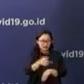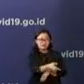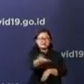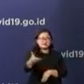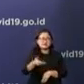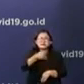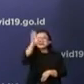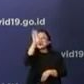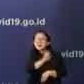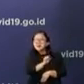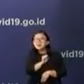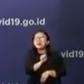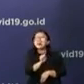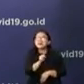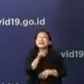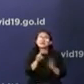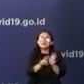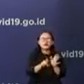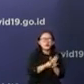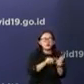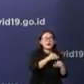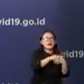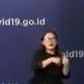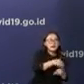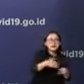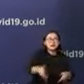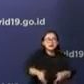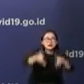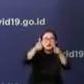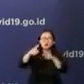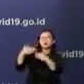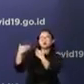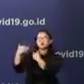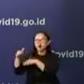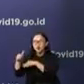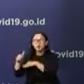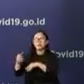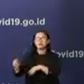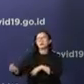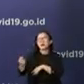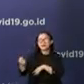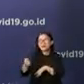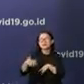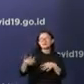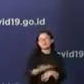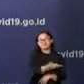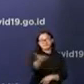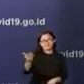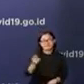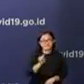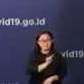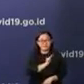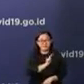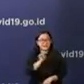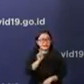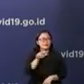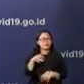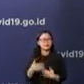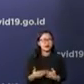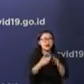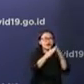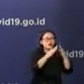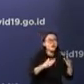hal yang harus diperhatikan oleh pengelola kantor gedung pertemuan ataupun belanjaan bahkan oleh kita sendiri dirumah adalah memastikan